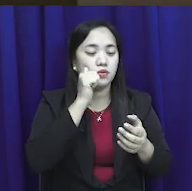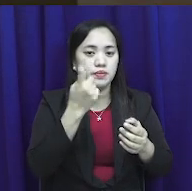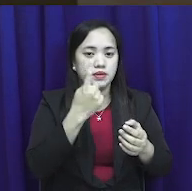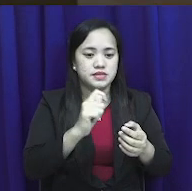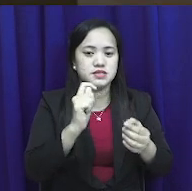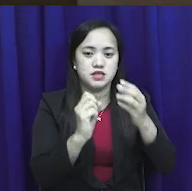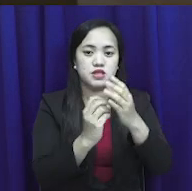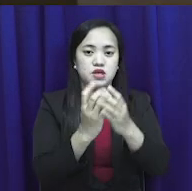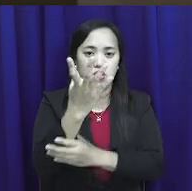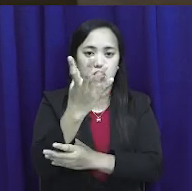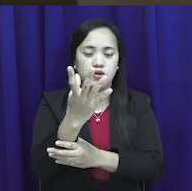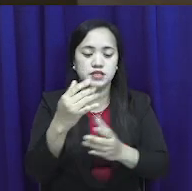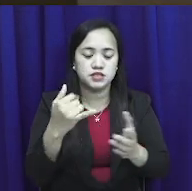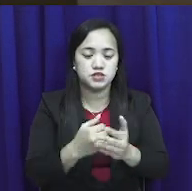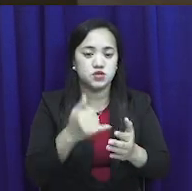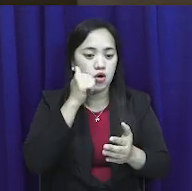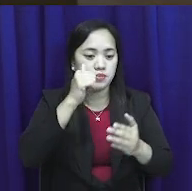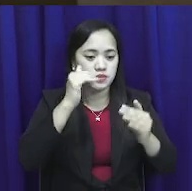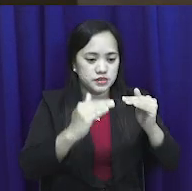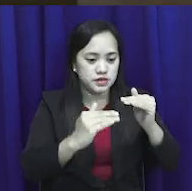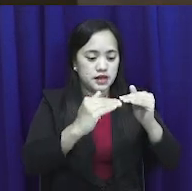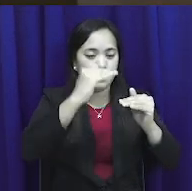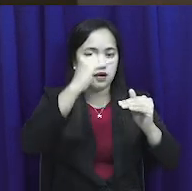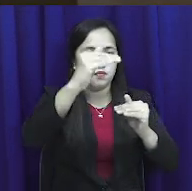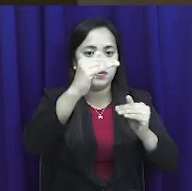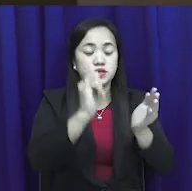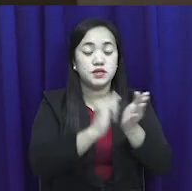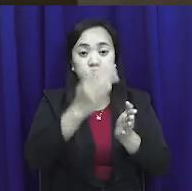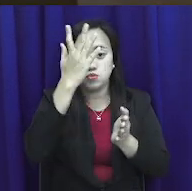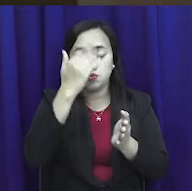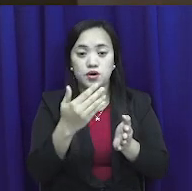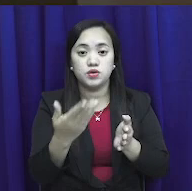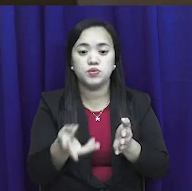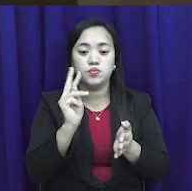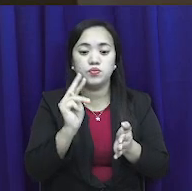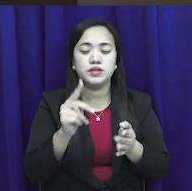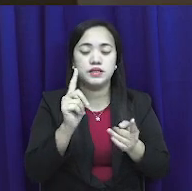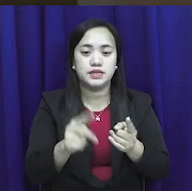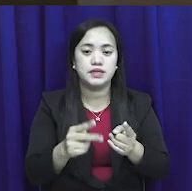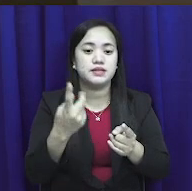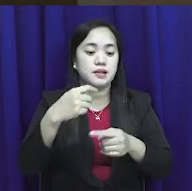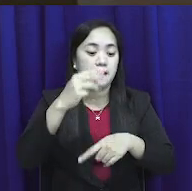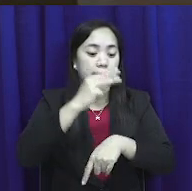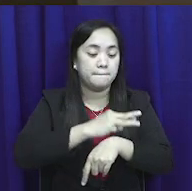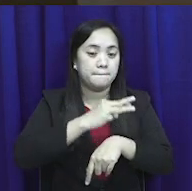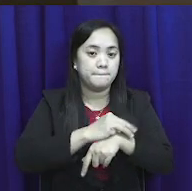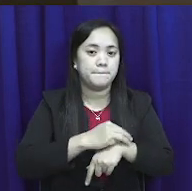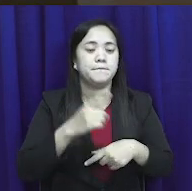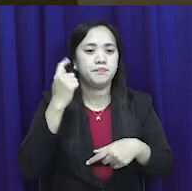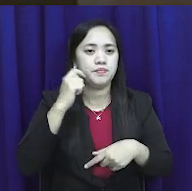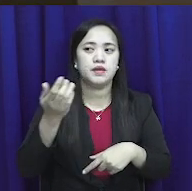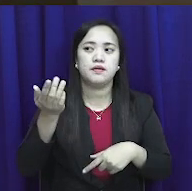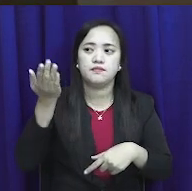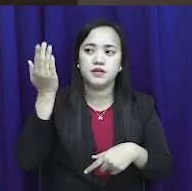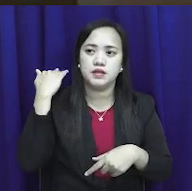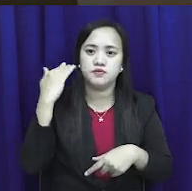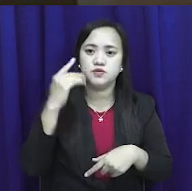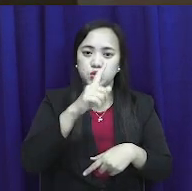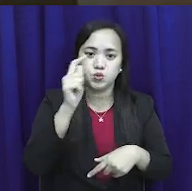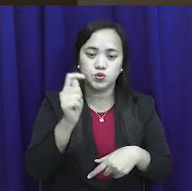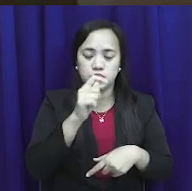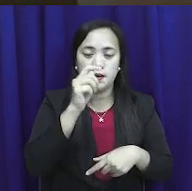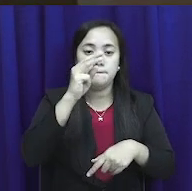Amen It is a level up Kaya nga po kailangan na kailangan yung Ministry katulad ng binanggit namin from the previous tuesdays